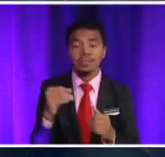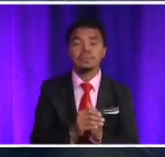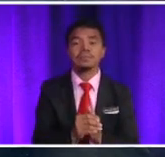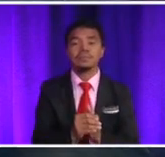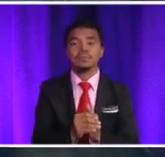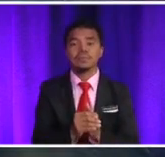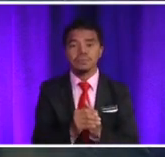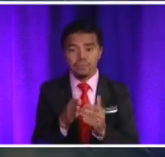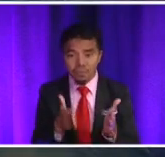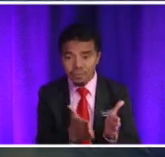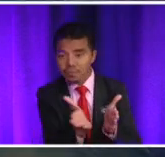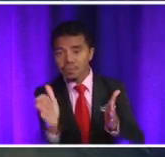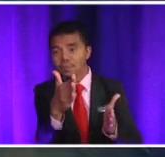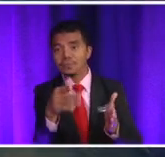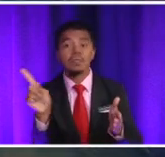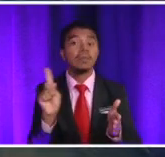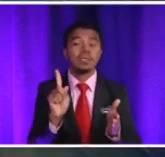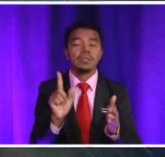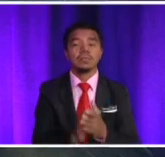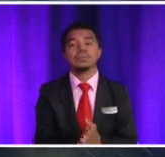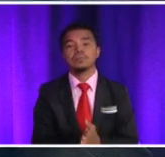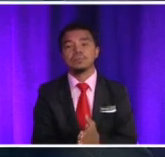saluran itu kena banyak